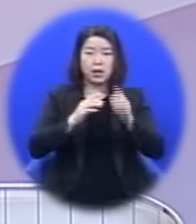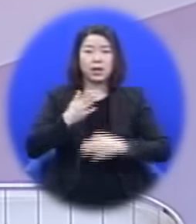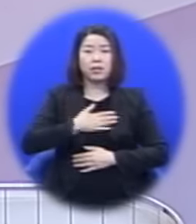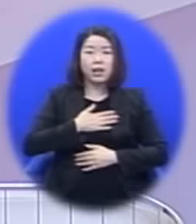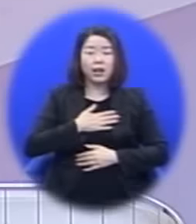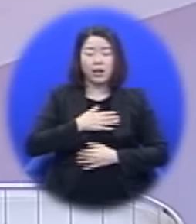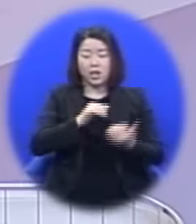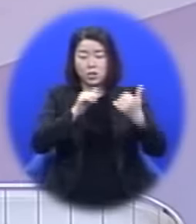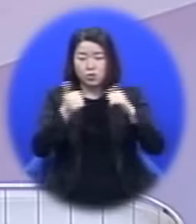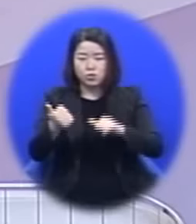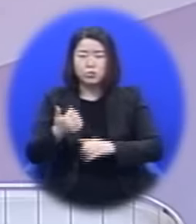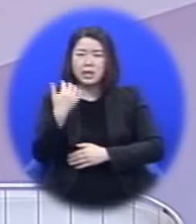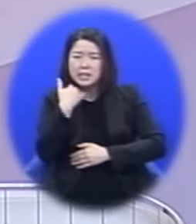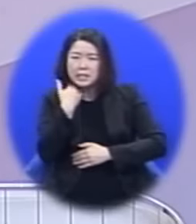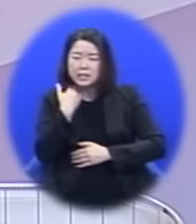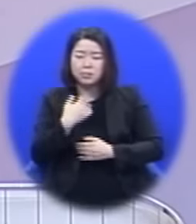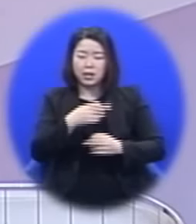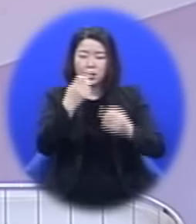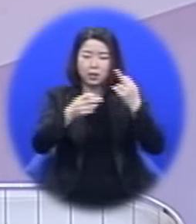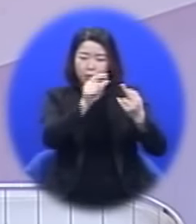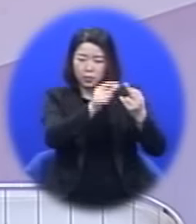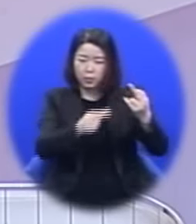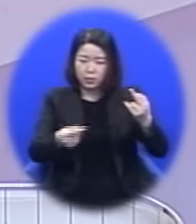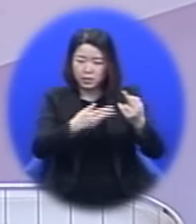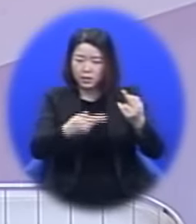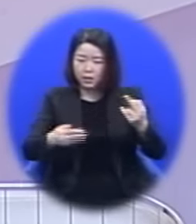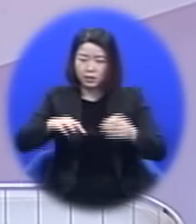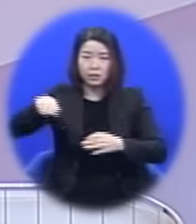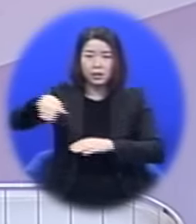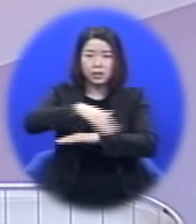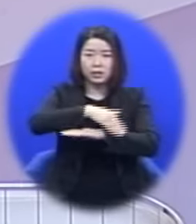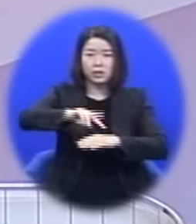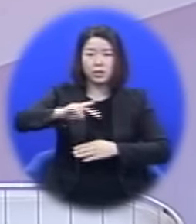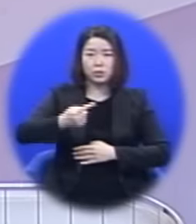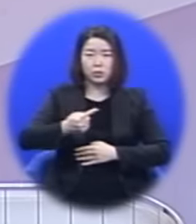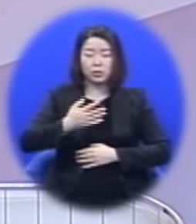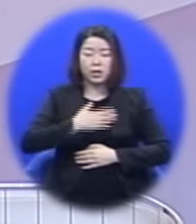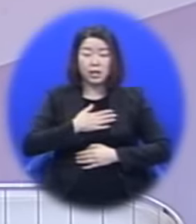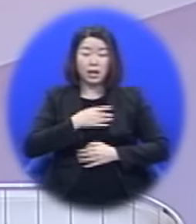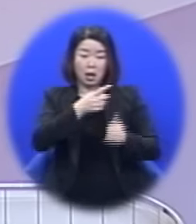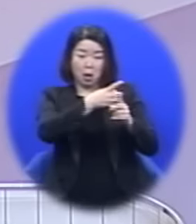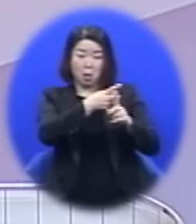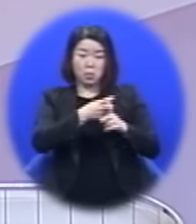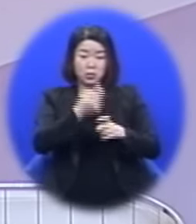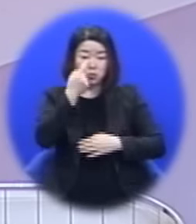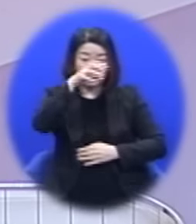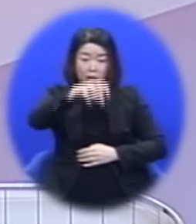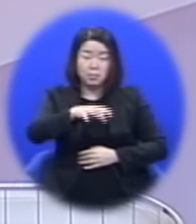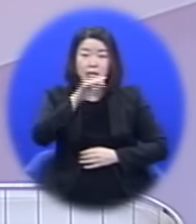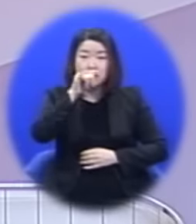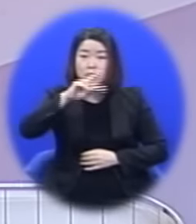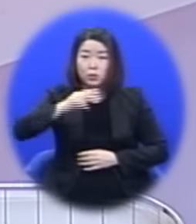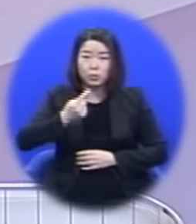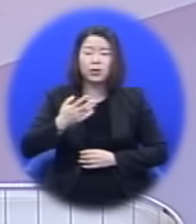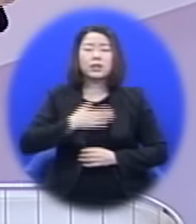사망의 음침한 골짜기를 다닐지라도 내가 원수의 목전에 있을지라도 나는